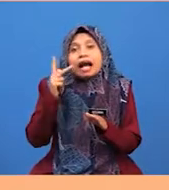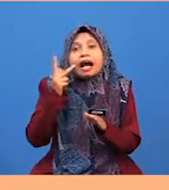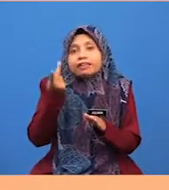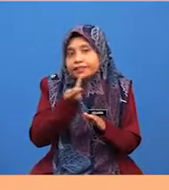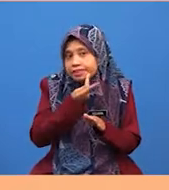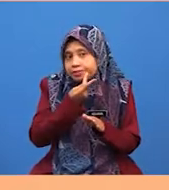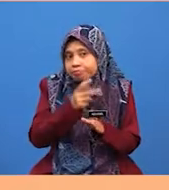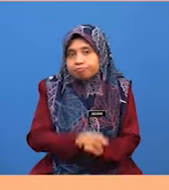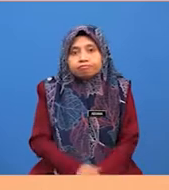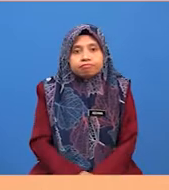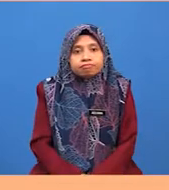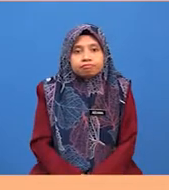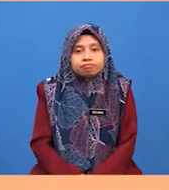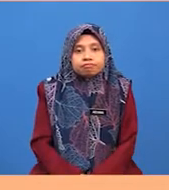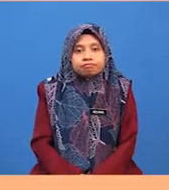di kantin.